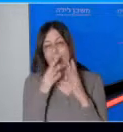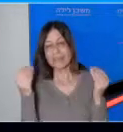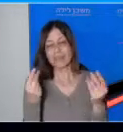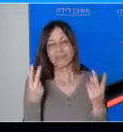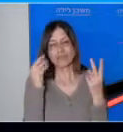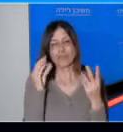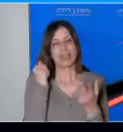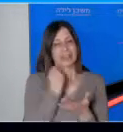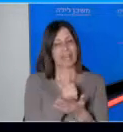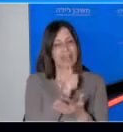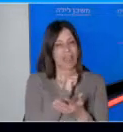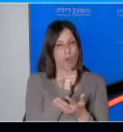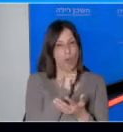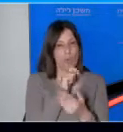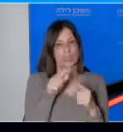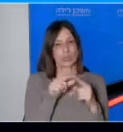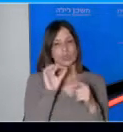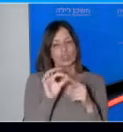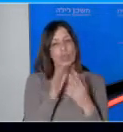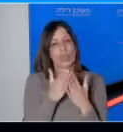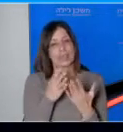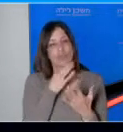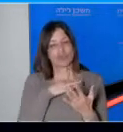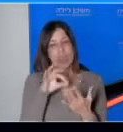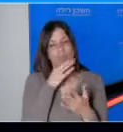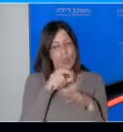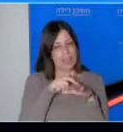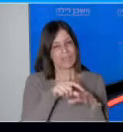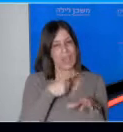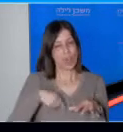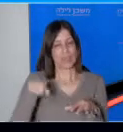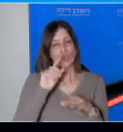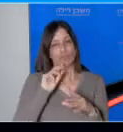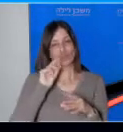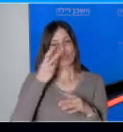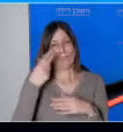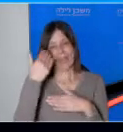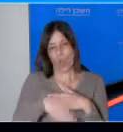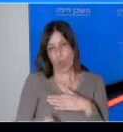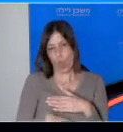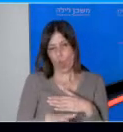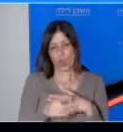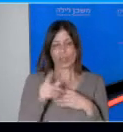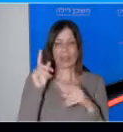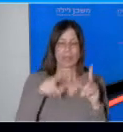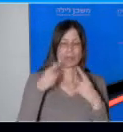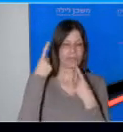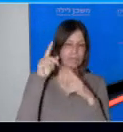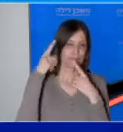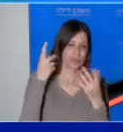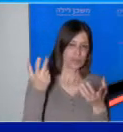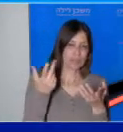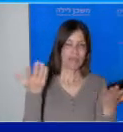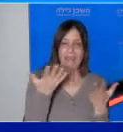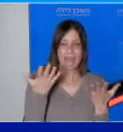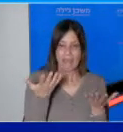הירוק, סוג של תעודת זהות שלנו שליוותה אותנו בשנתיים האחרונות, לפעמים שנויה במחלוקת,